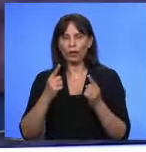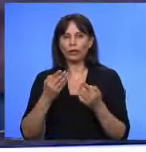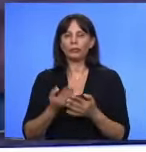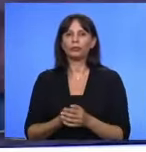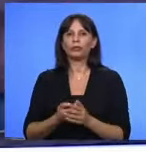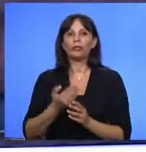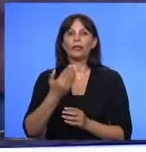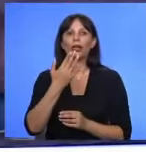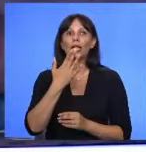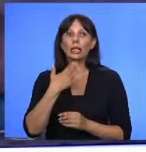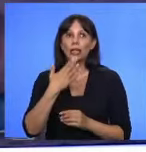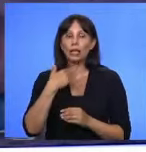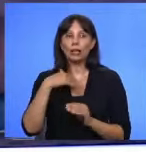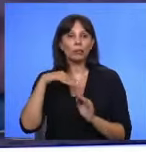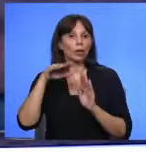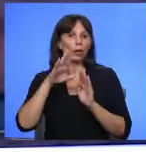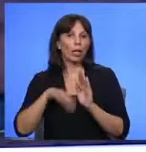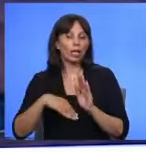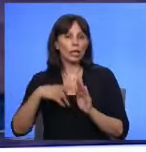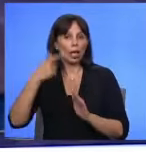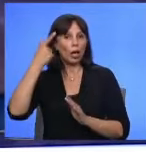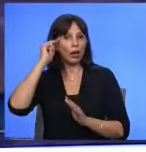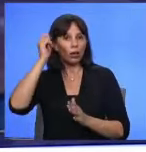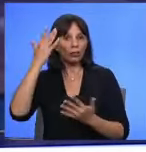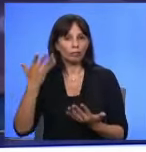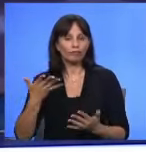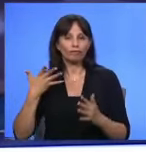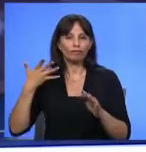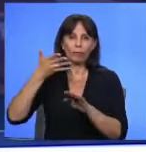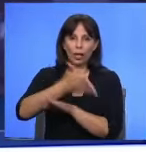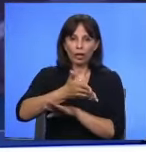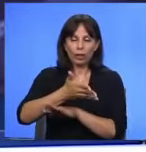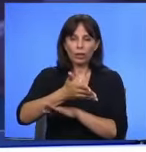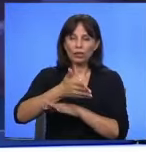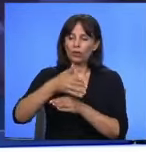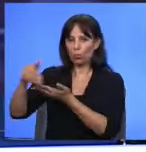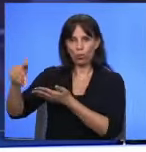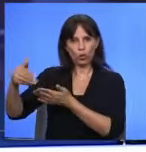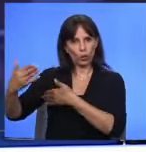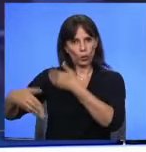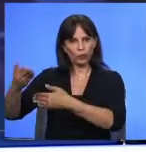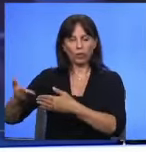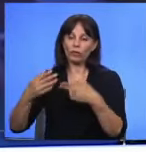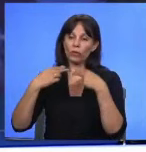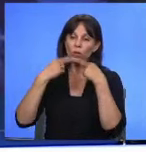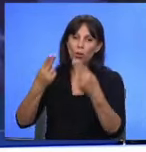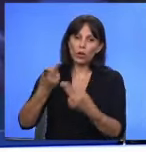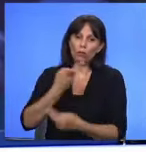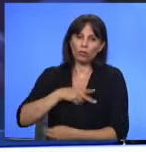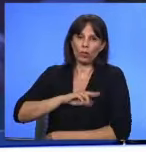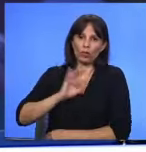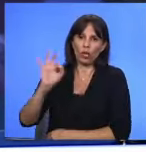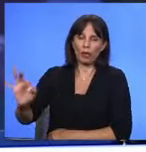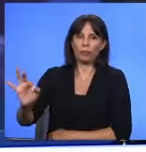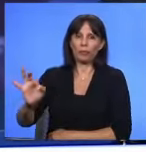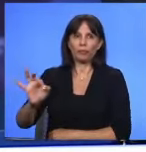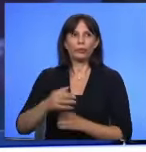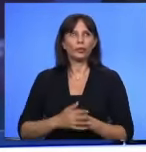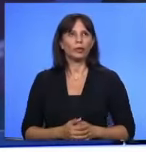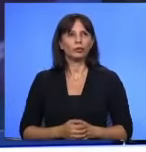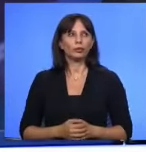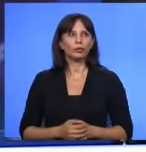חסרי סלח לי, האינטליגנציה שנכנסים, שהמשיכו להיכנס ושיסו בתוצאות. אני אומר, בוא תראו את האירוע. הנה מחבל